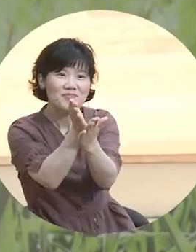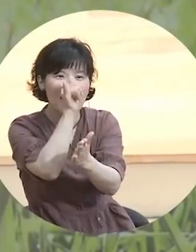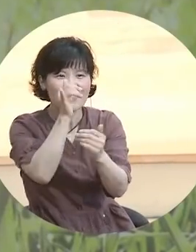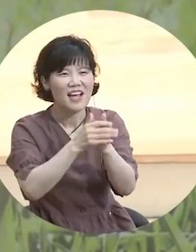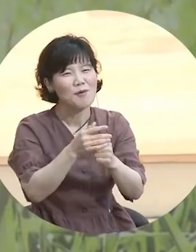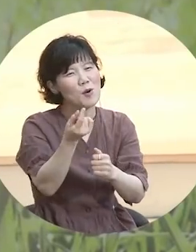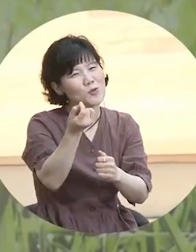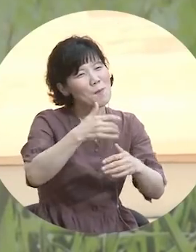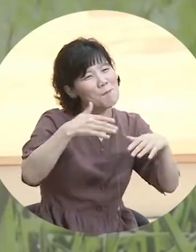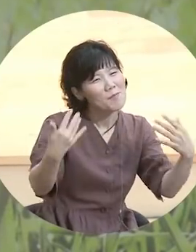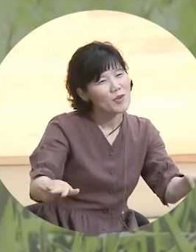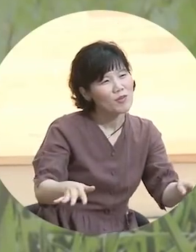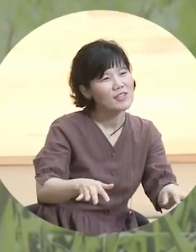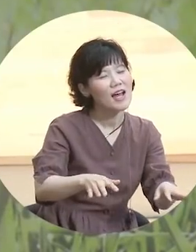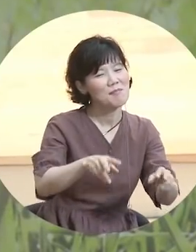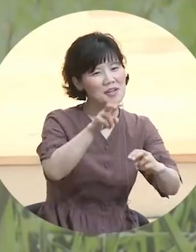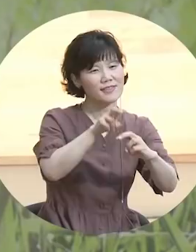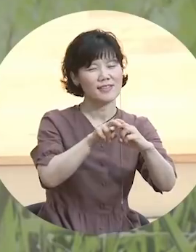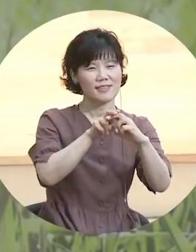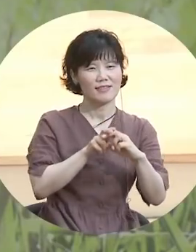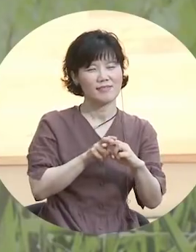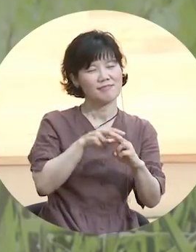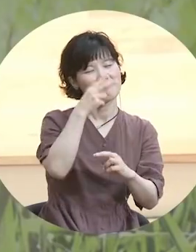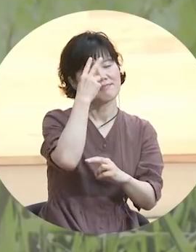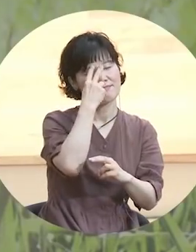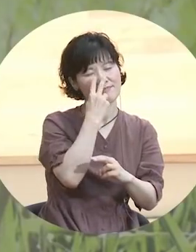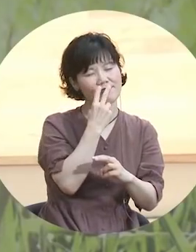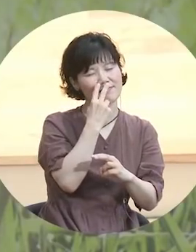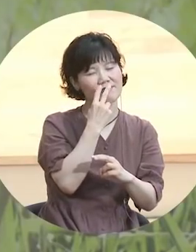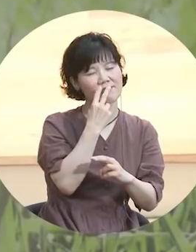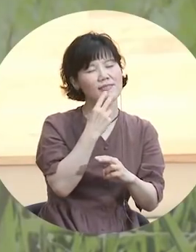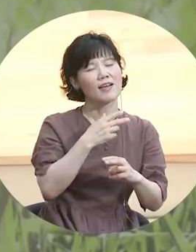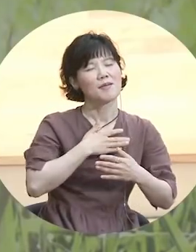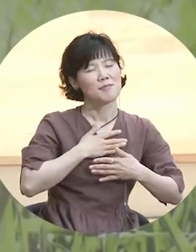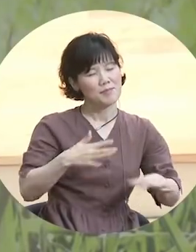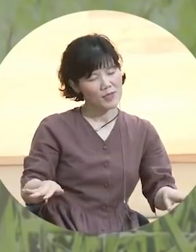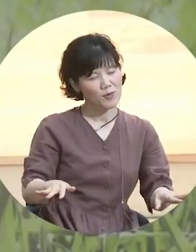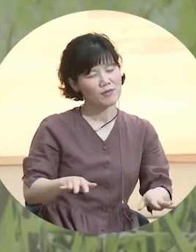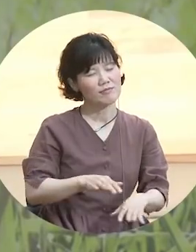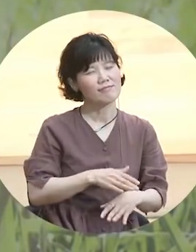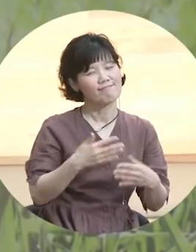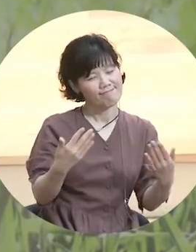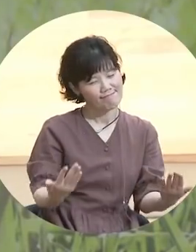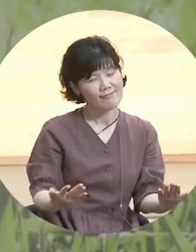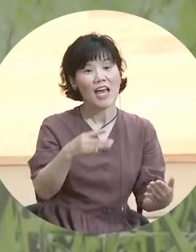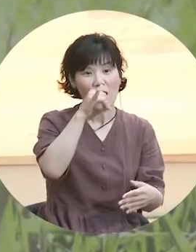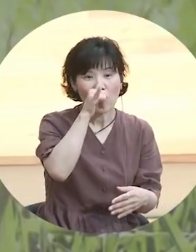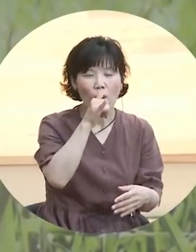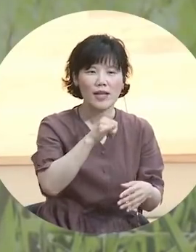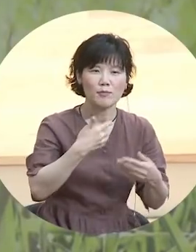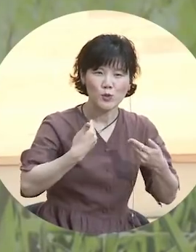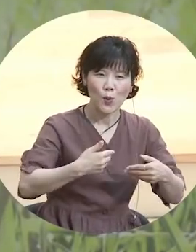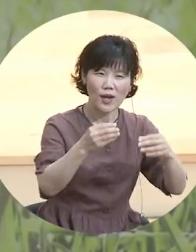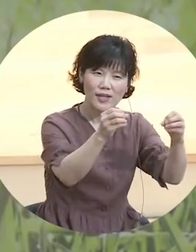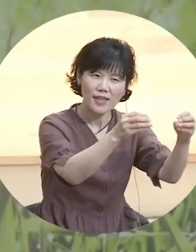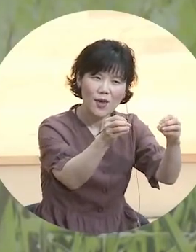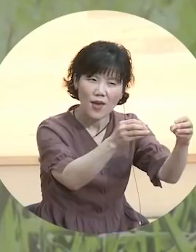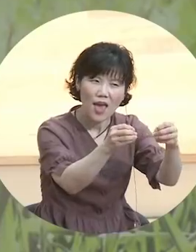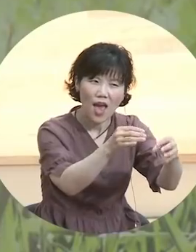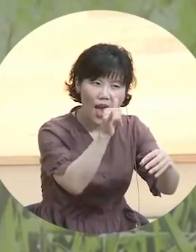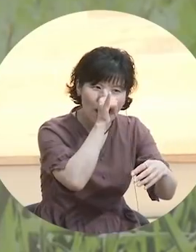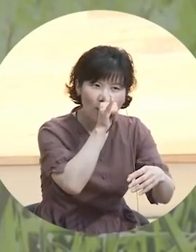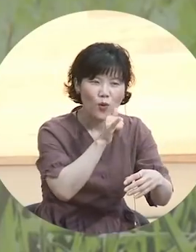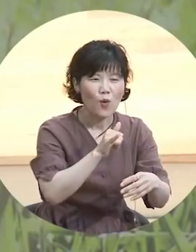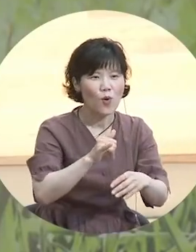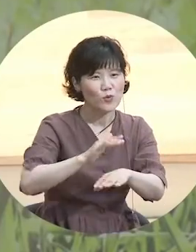좀 피곤하니까 의자에 눈을 지그시 감고 피곤을 씻어내는 그런 사람도 있습니다. 조용히 얘기를 나누는 사람도 있습니다.